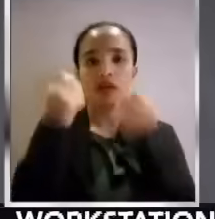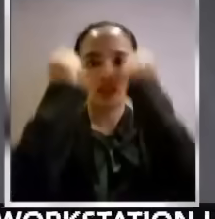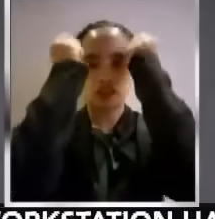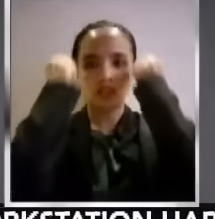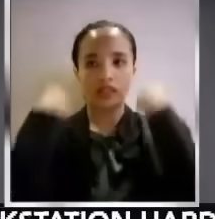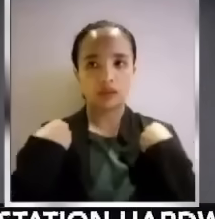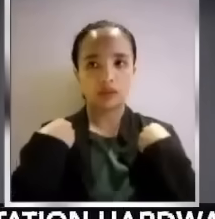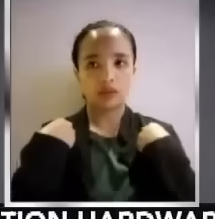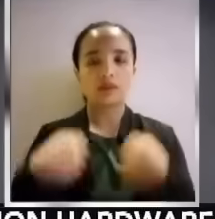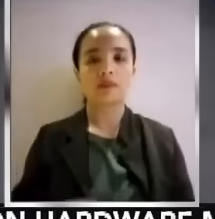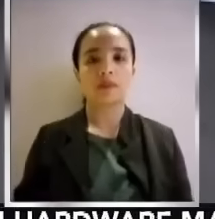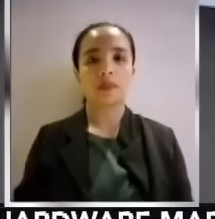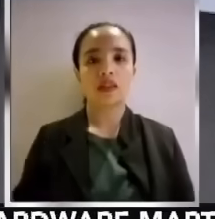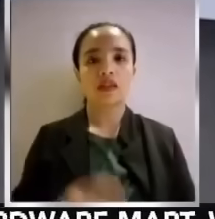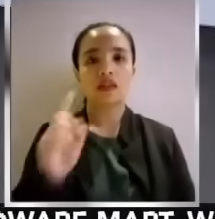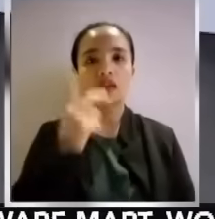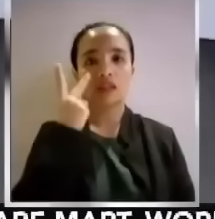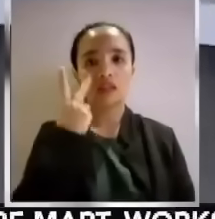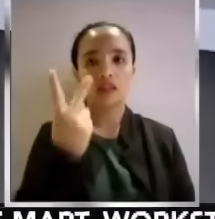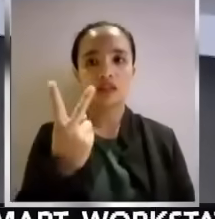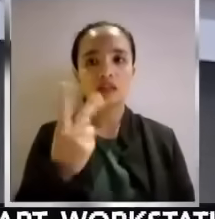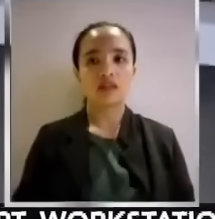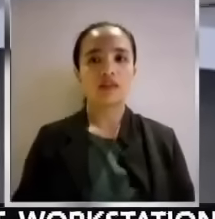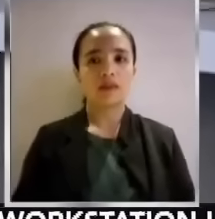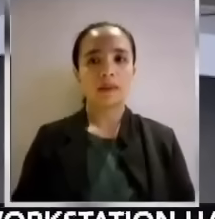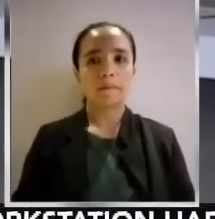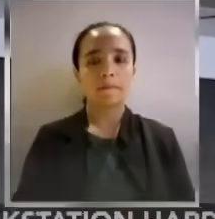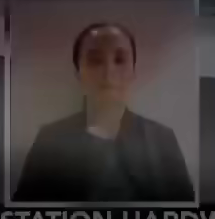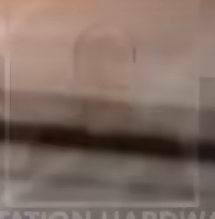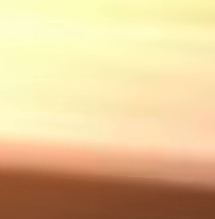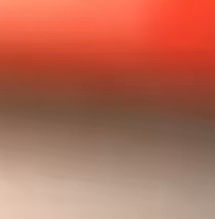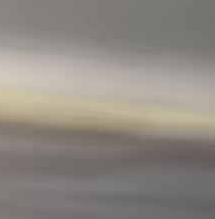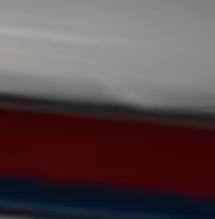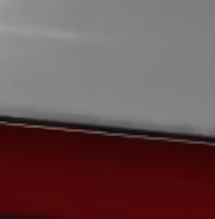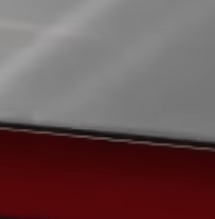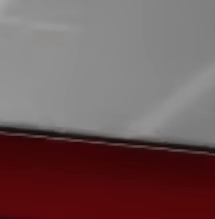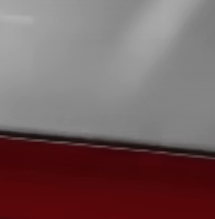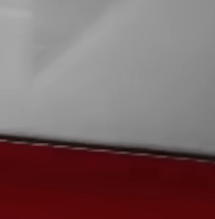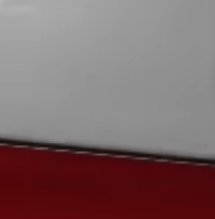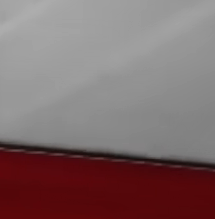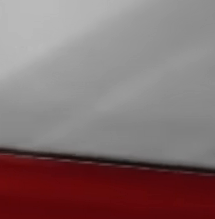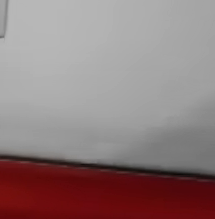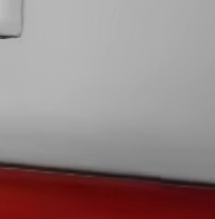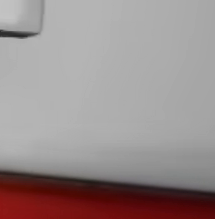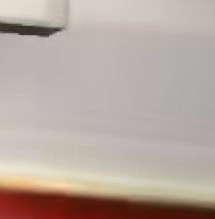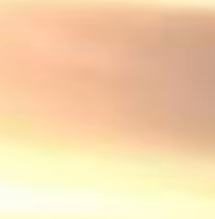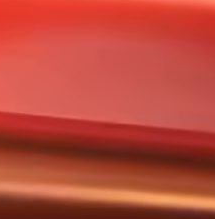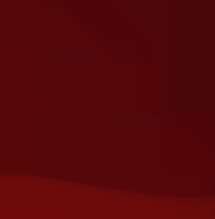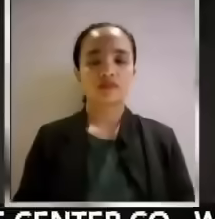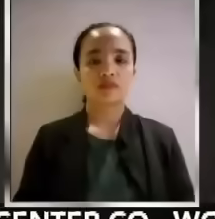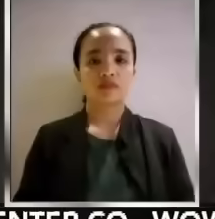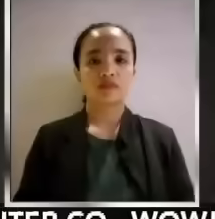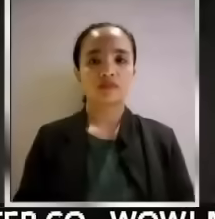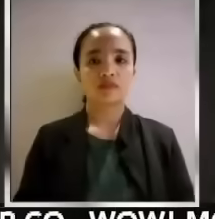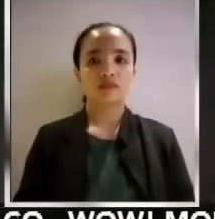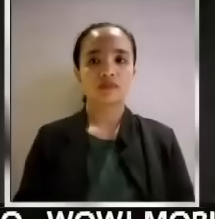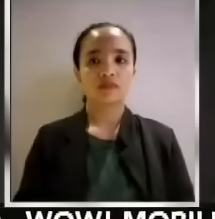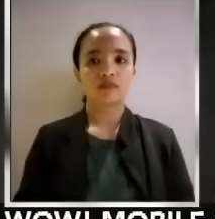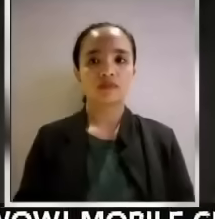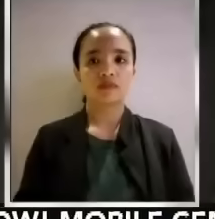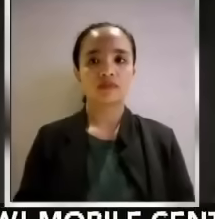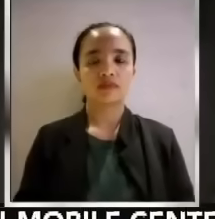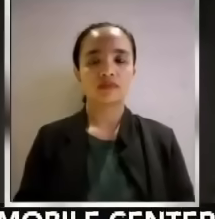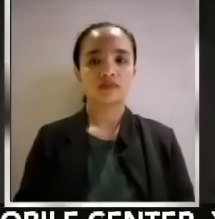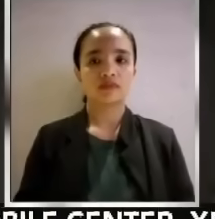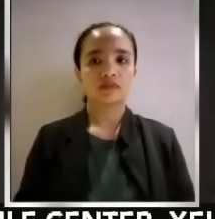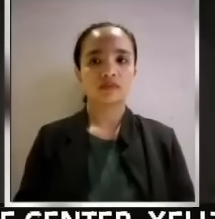ang mga taga-uwa at DMW. Nakatutok lahat si Russell Simorio ng GMA Regional TV, 1 North Central Luzon.